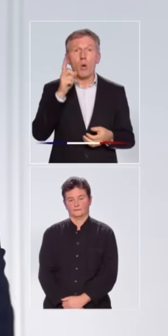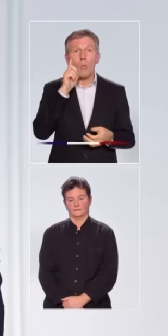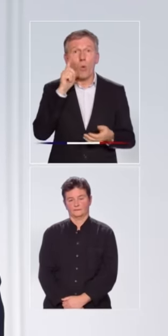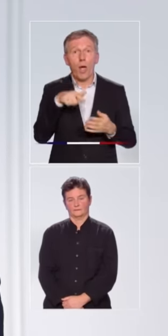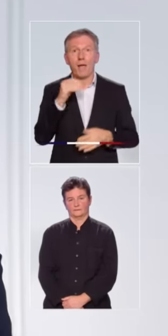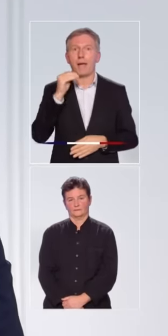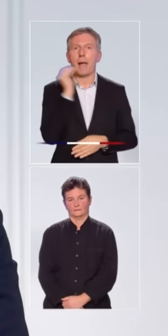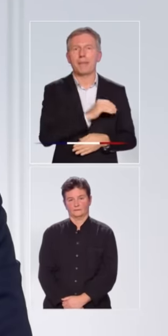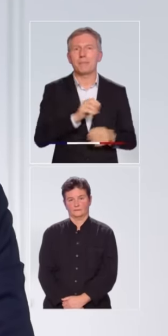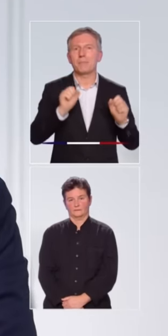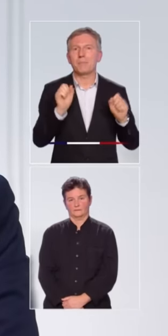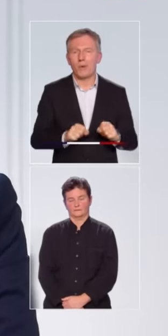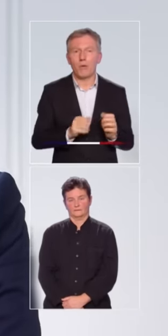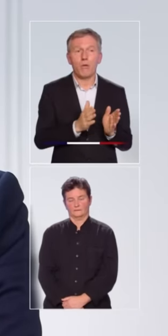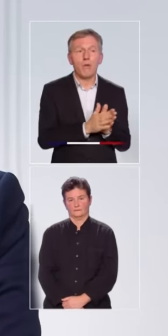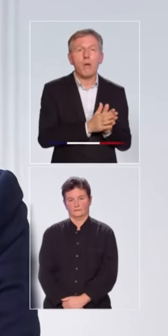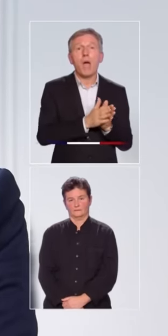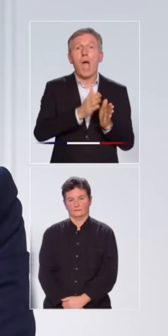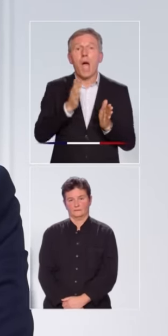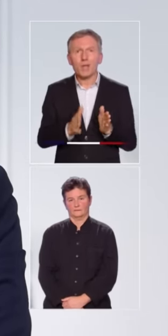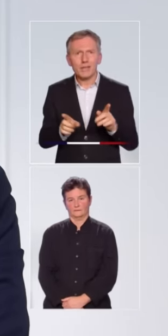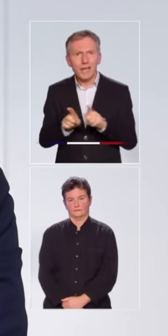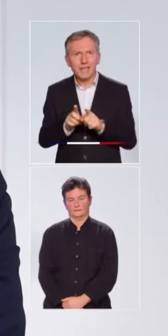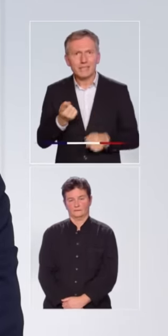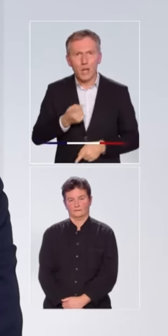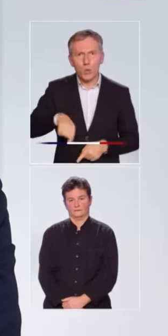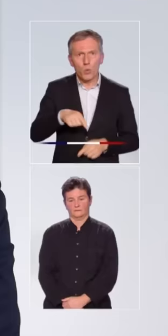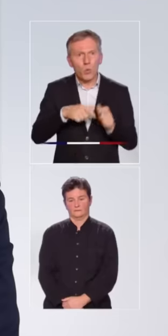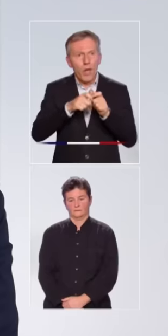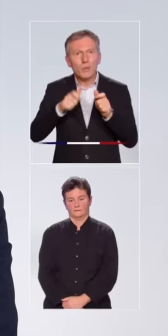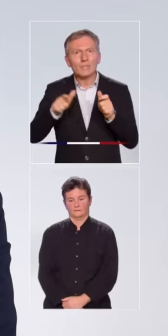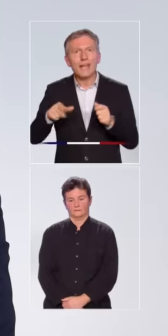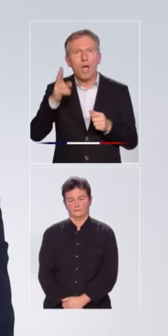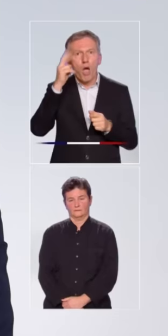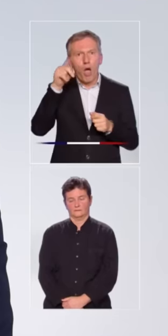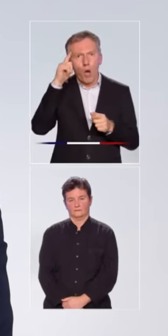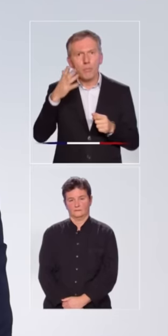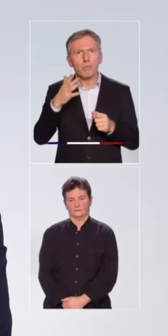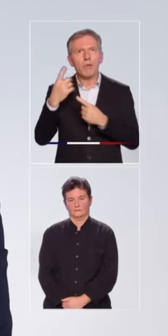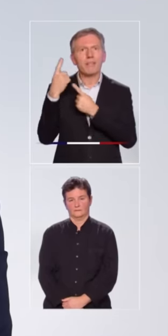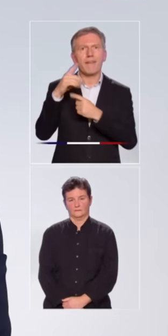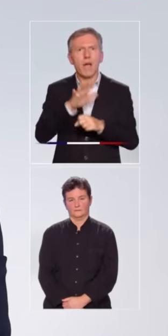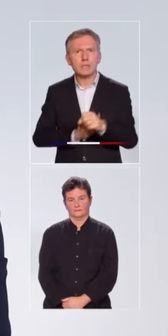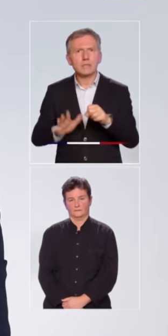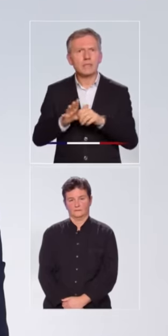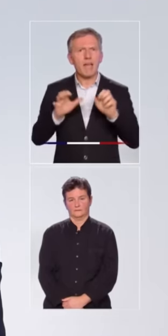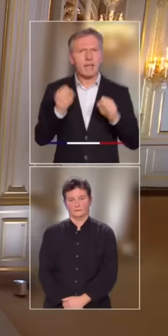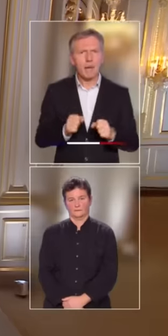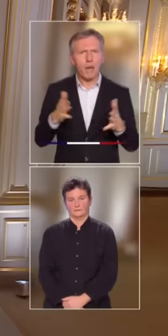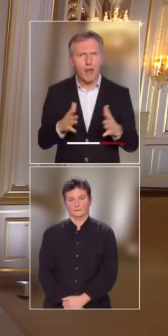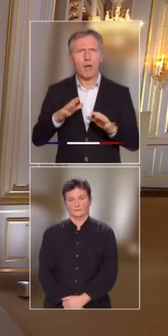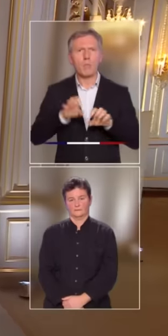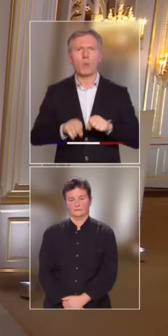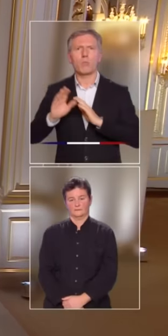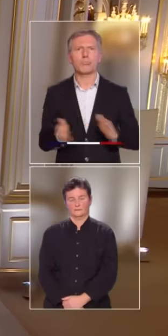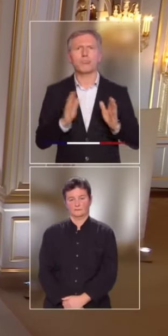de rapidité. Et à côté de ça, nous mettons l'industrie européenne de défense en capacité de produire beaucoup